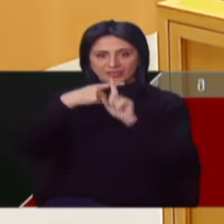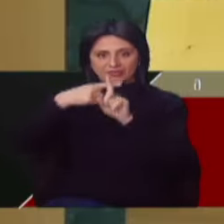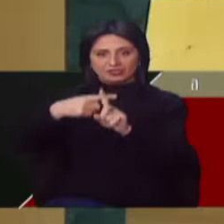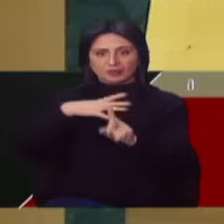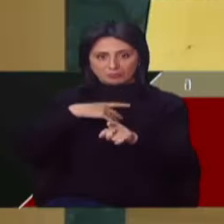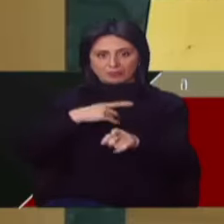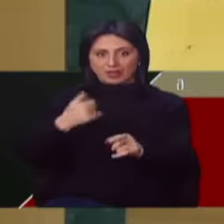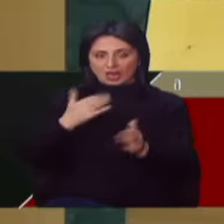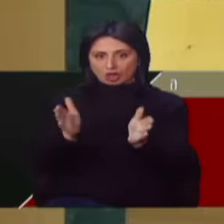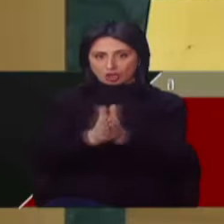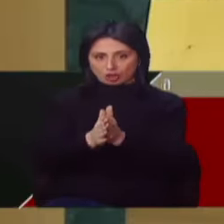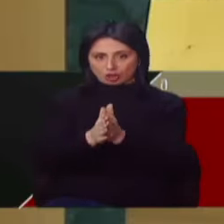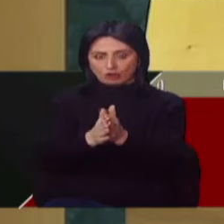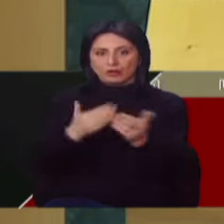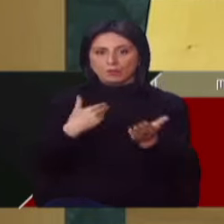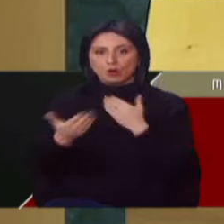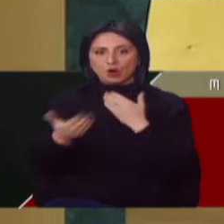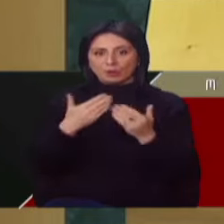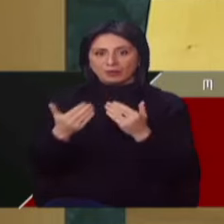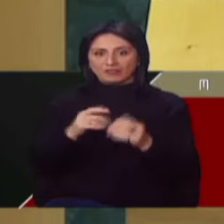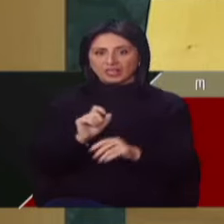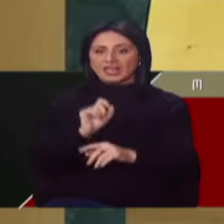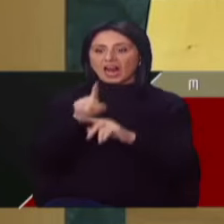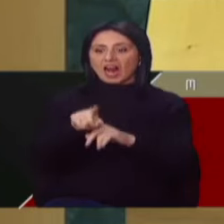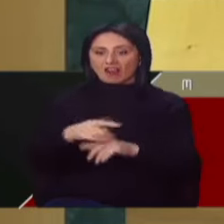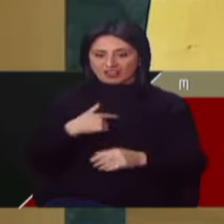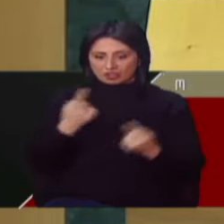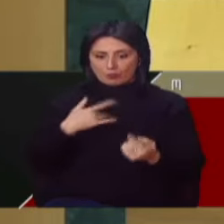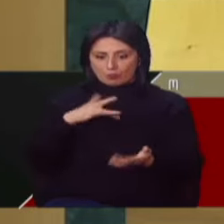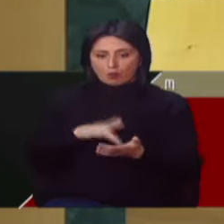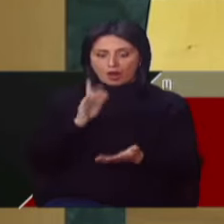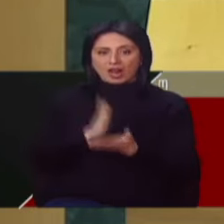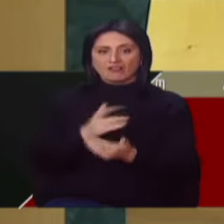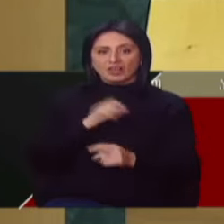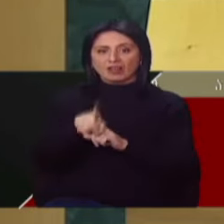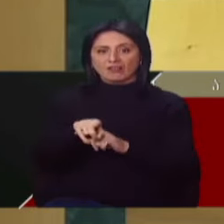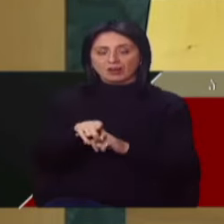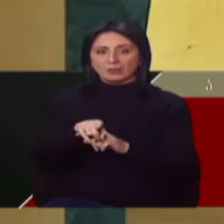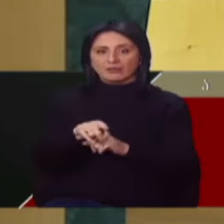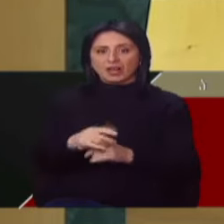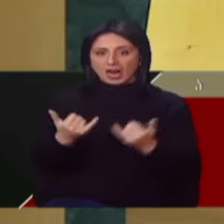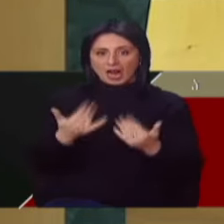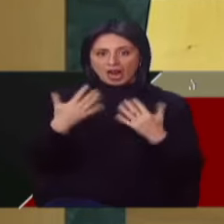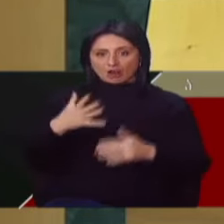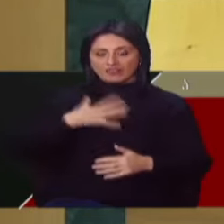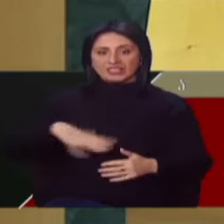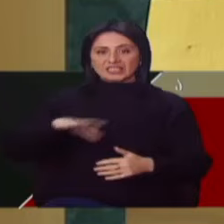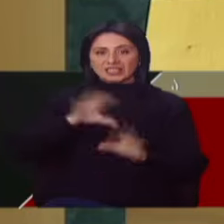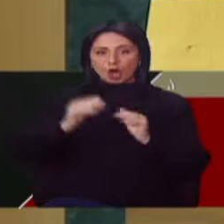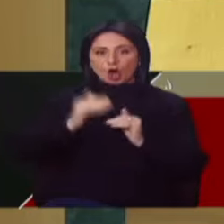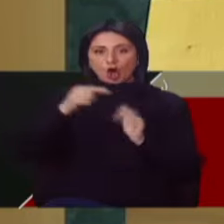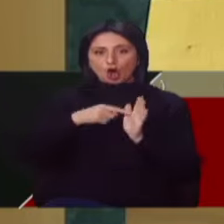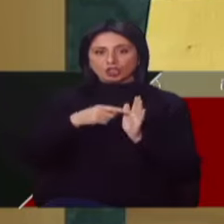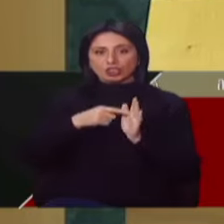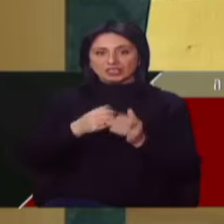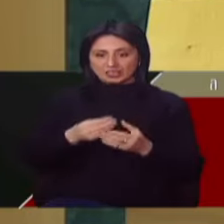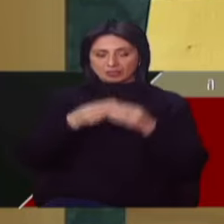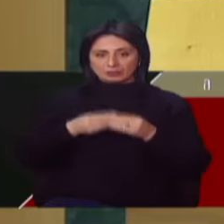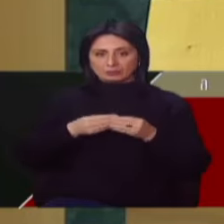Ახლა გთხოვთ, მოგიწოდებთ, გავალებთ როგორც ერთ-ერთი მოქალაქე. Ახლა უკვე საქართველოს კონსტიტუციით